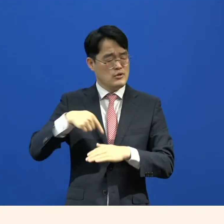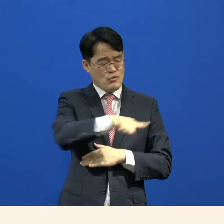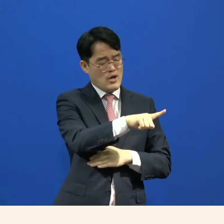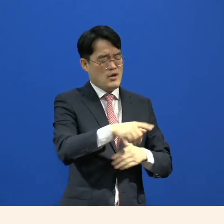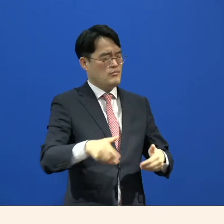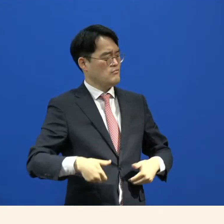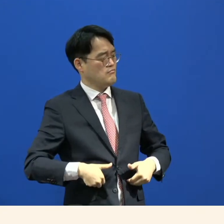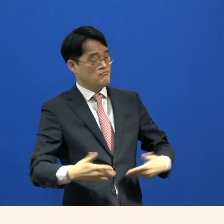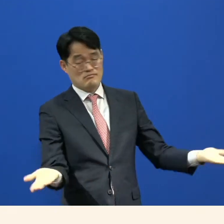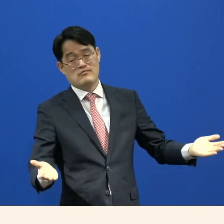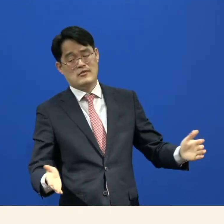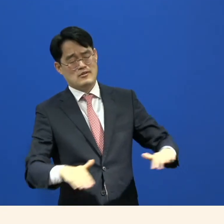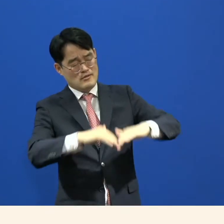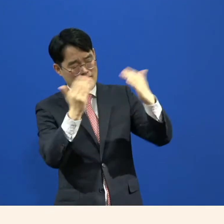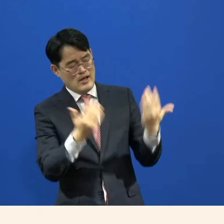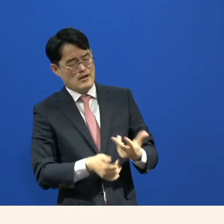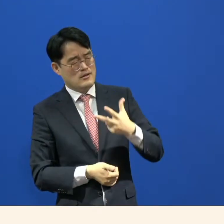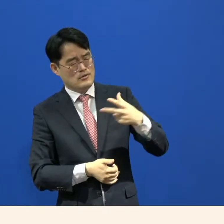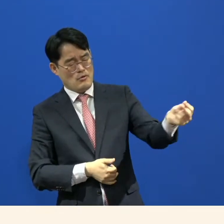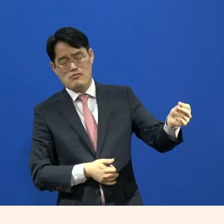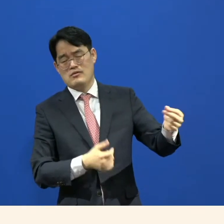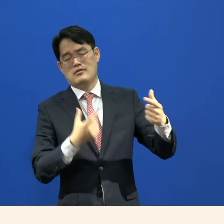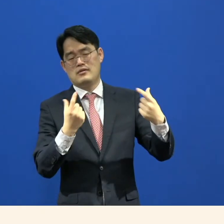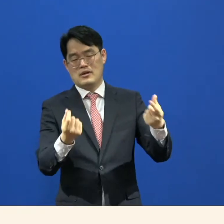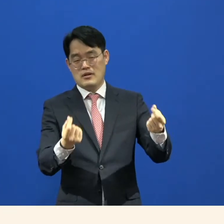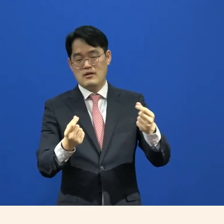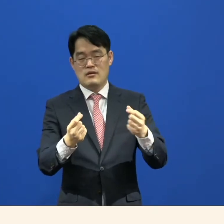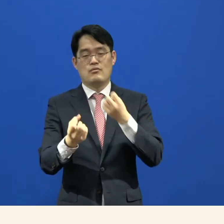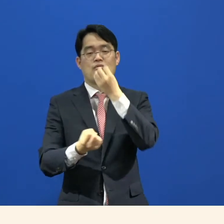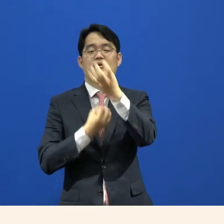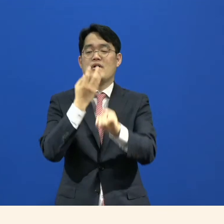성도 여러분, 그리스도의 십자가 외에 우리가 다른 할 일이 없습니다.